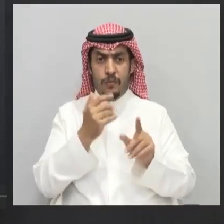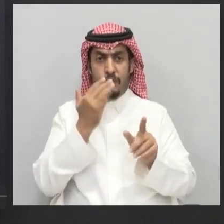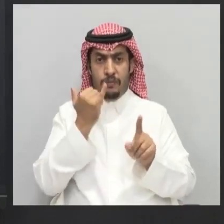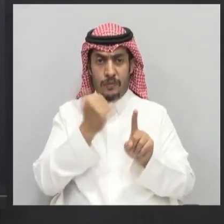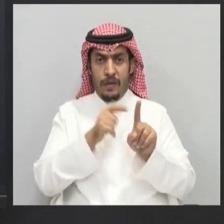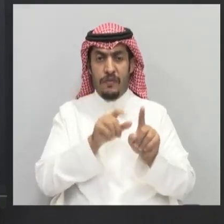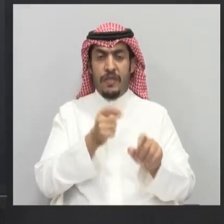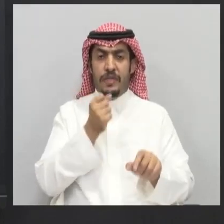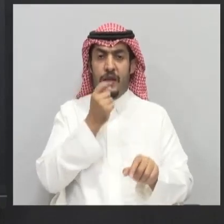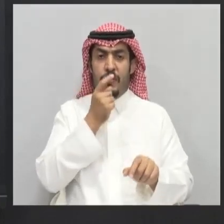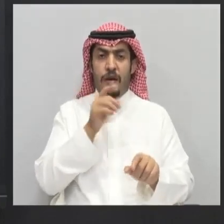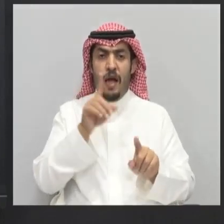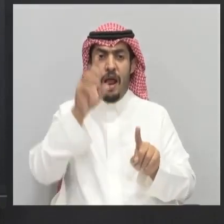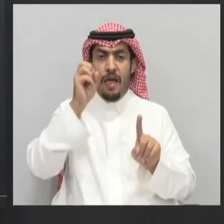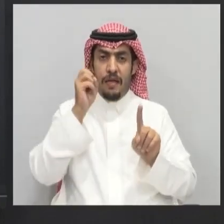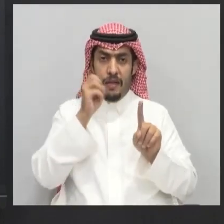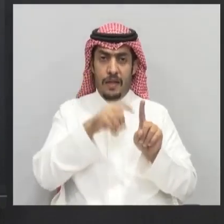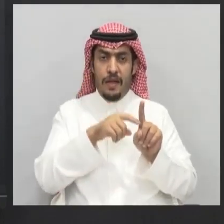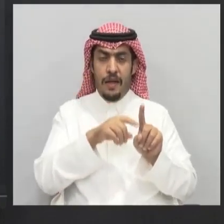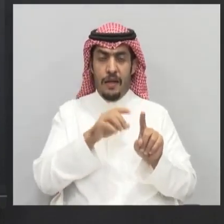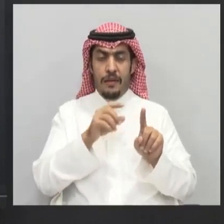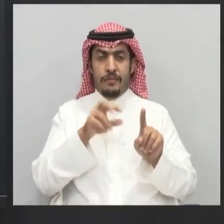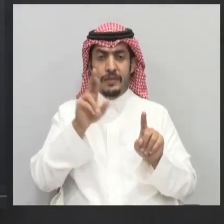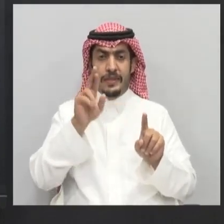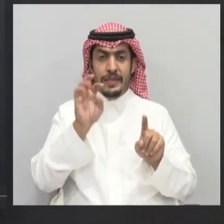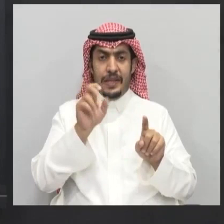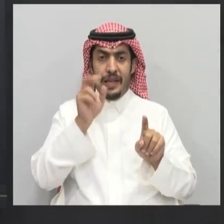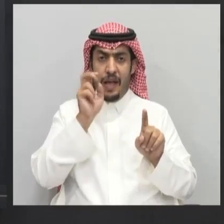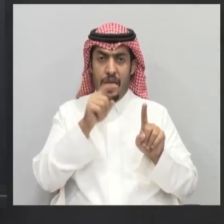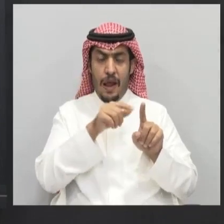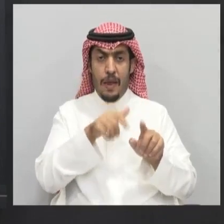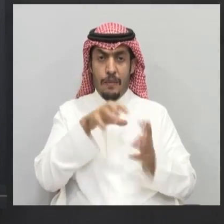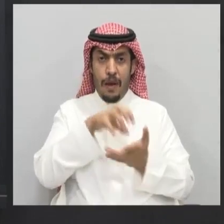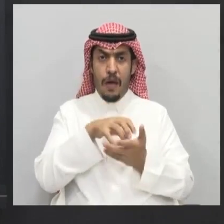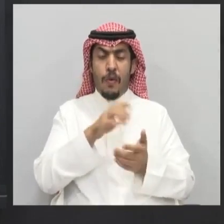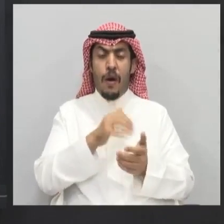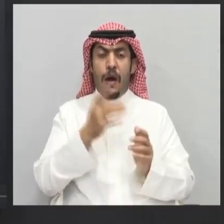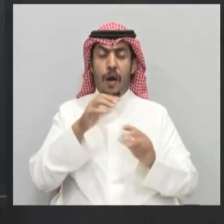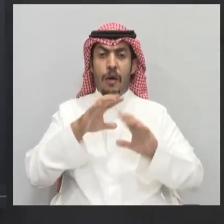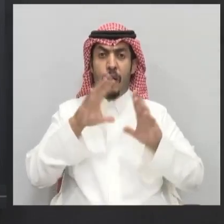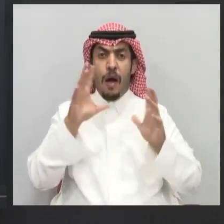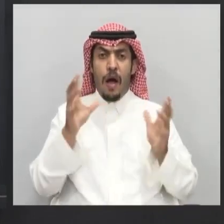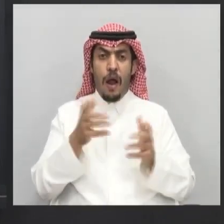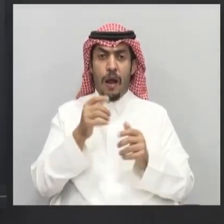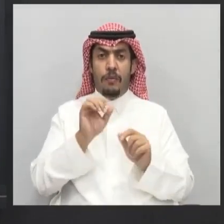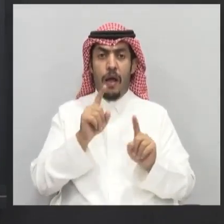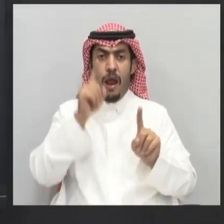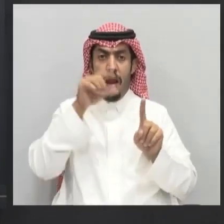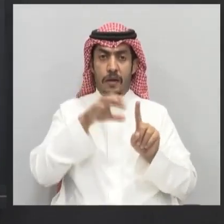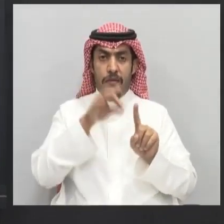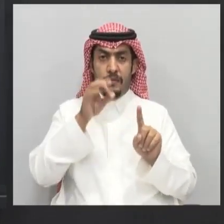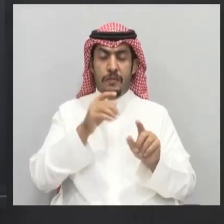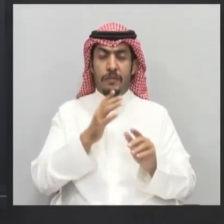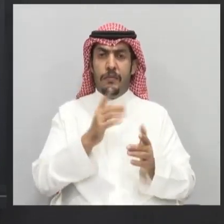والسلام في التوحيد فزكاه الله بهذه الزكاه التزكيه العظيمه ان ابراهيم كان امه قانتا لله